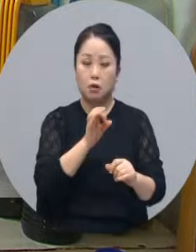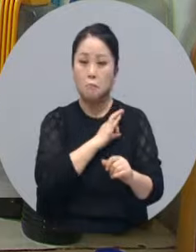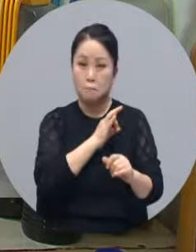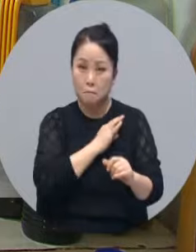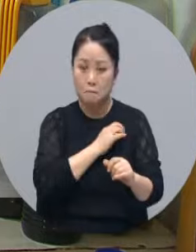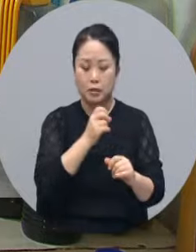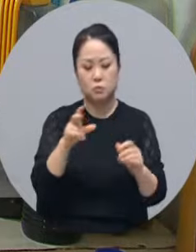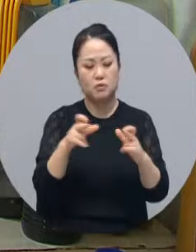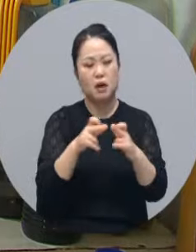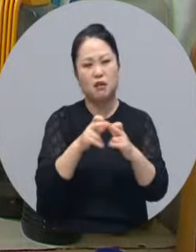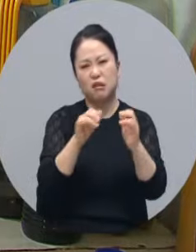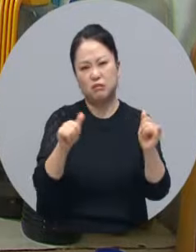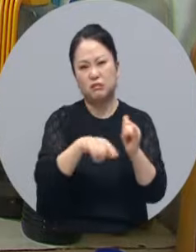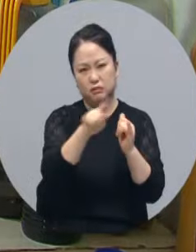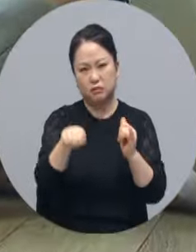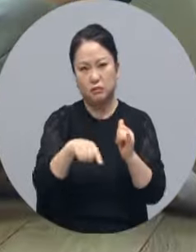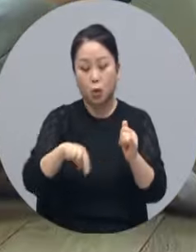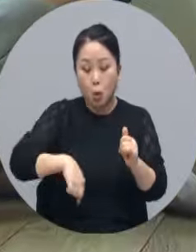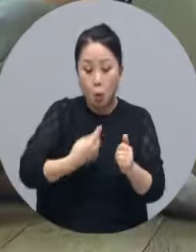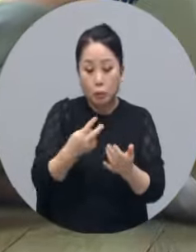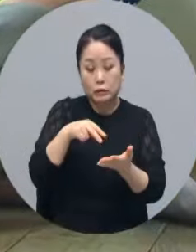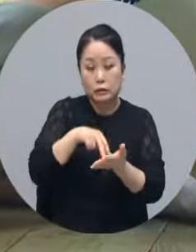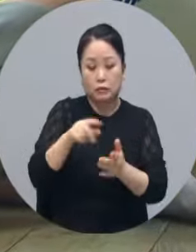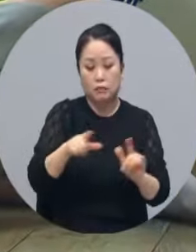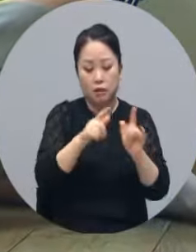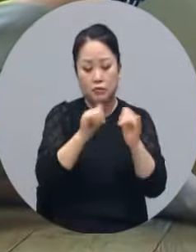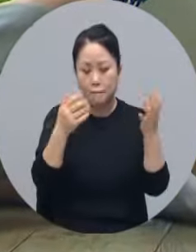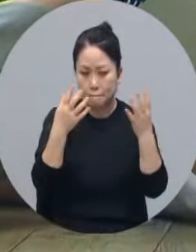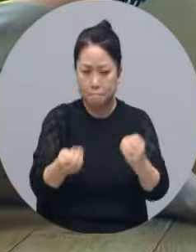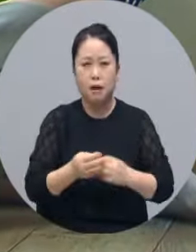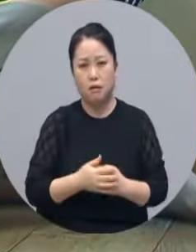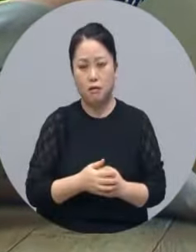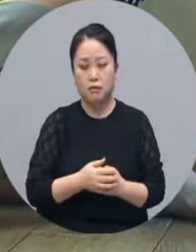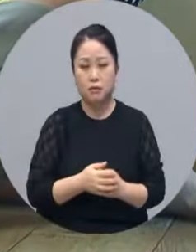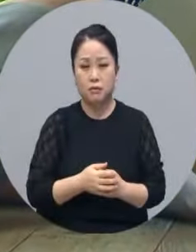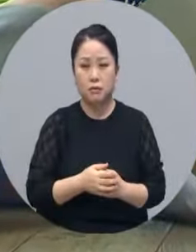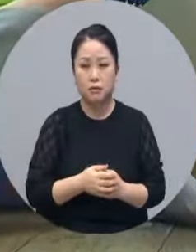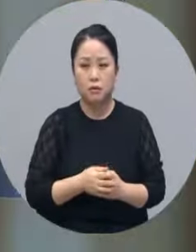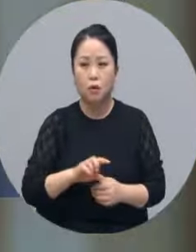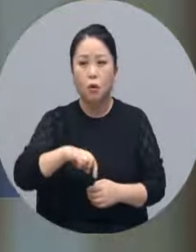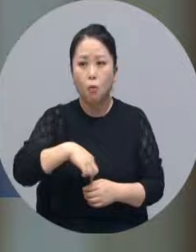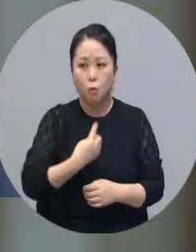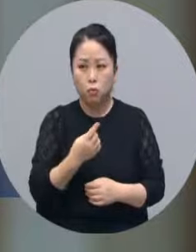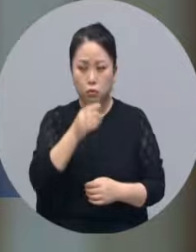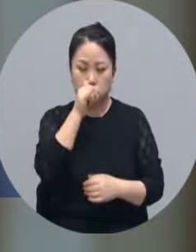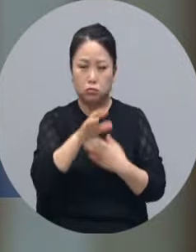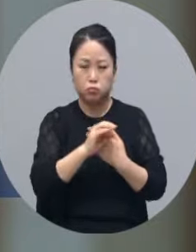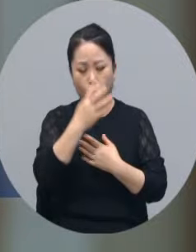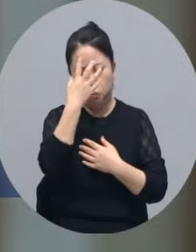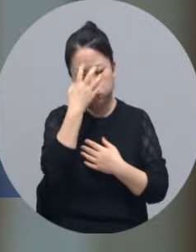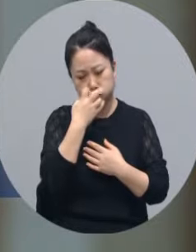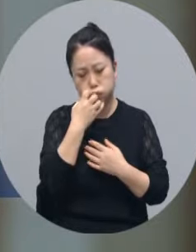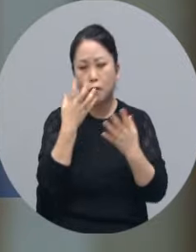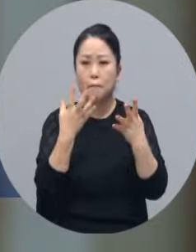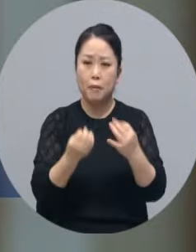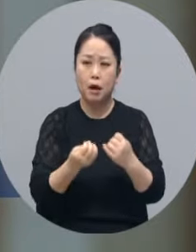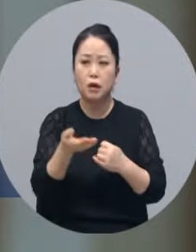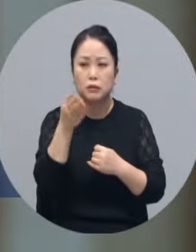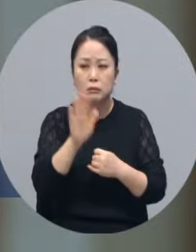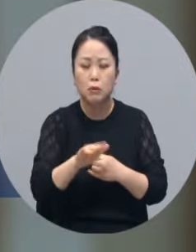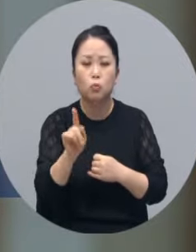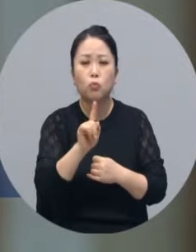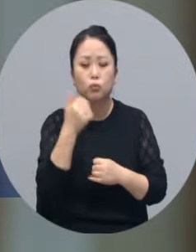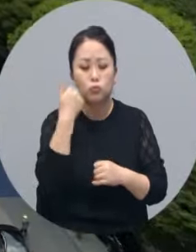취약계층. 나 홀로 외로운 삶을 이어가는 경우도 많습니다. 혼자 있으면 우정할 때가 많지요. 그렇지만 그걸 어디